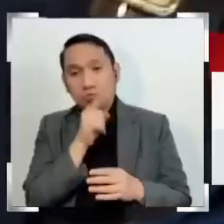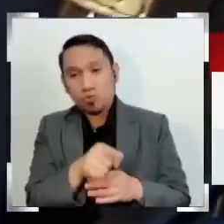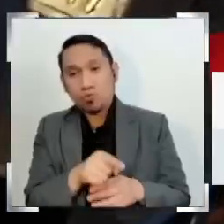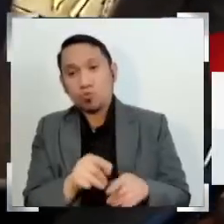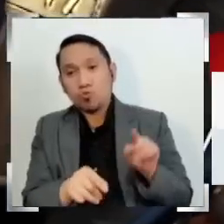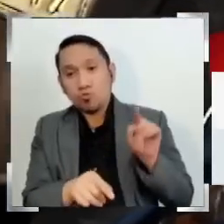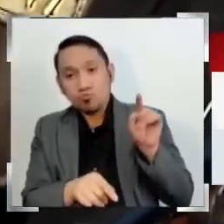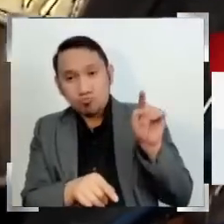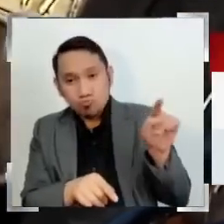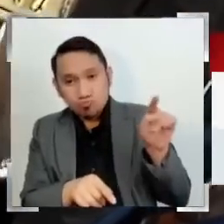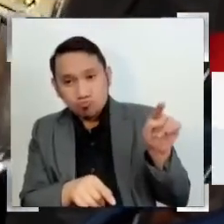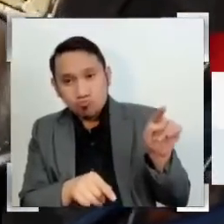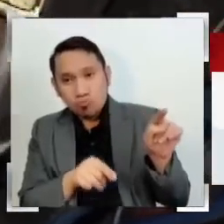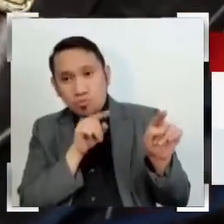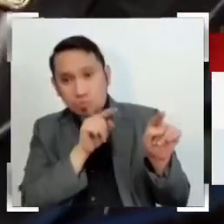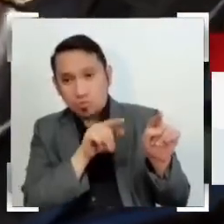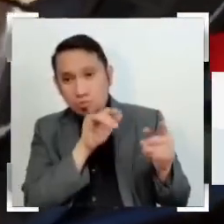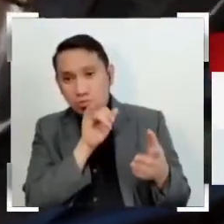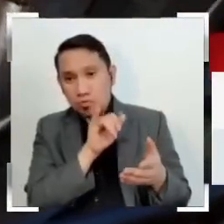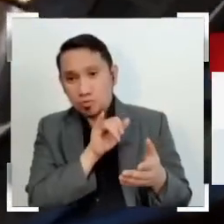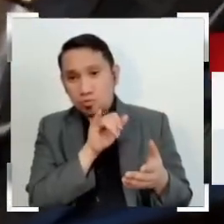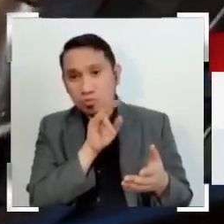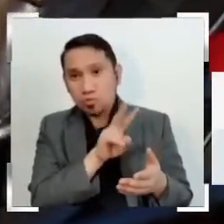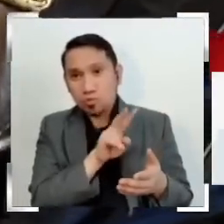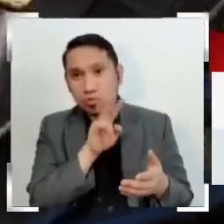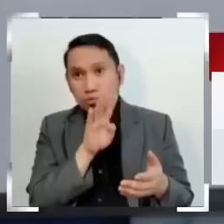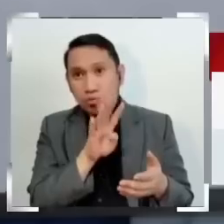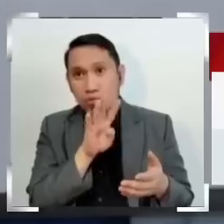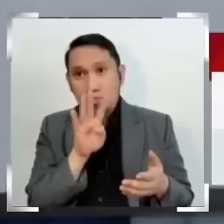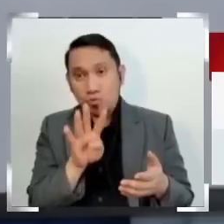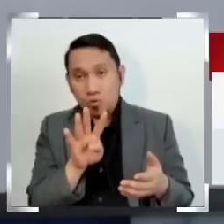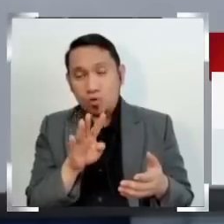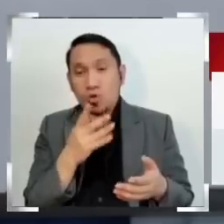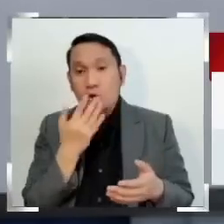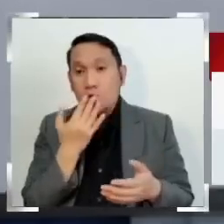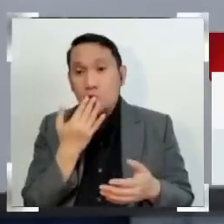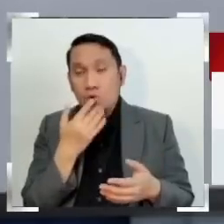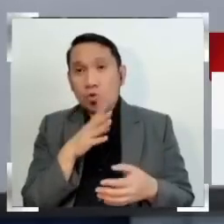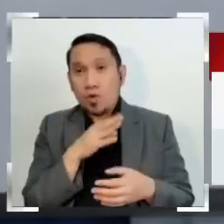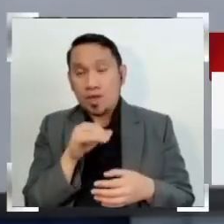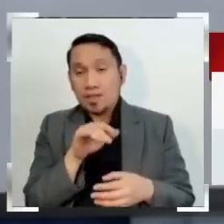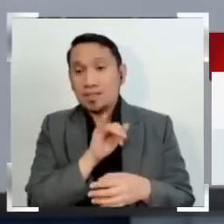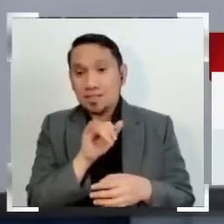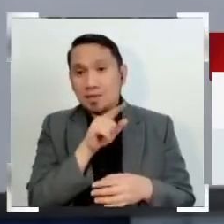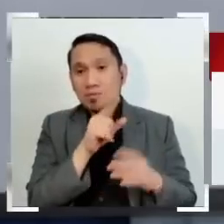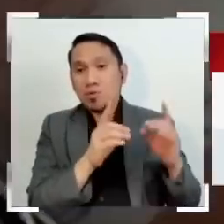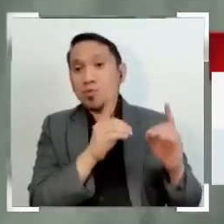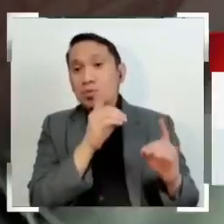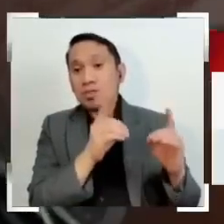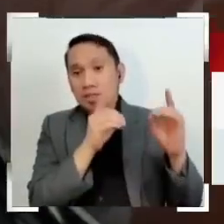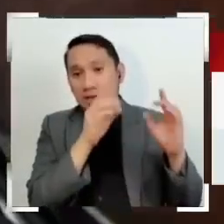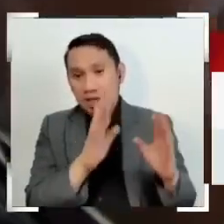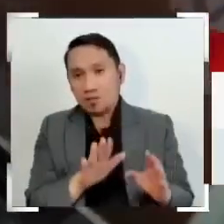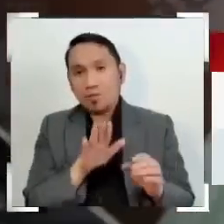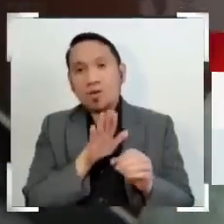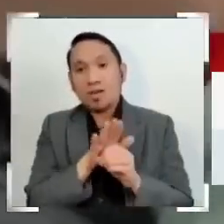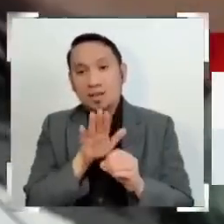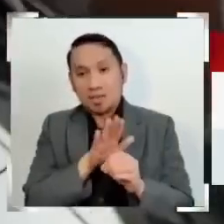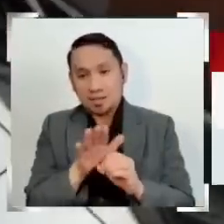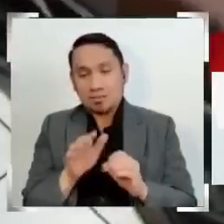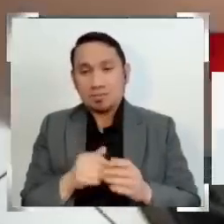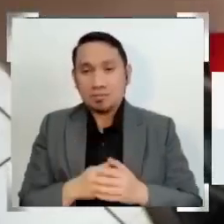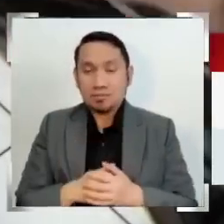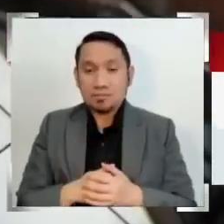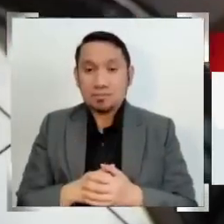ang body number na 244 color orange at siya rin yung driver na gumahasa sa kanya. Ang damit na suit